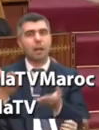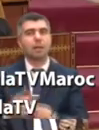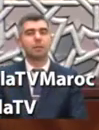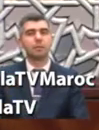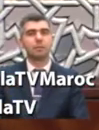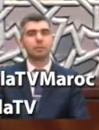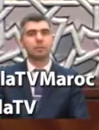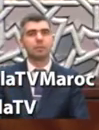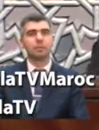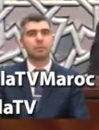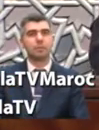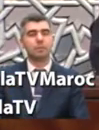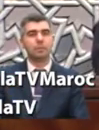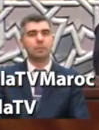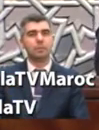والتعادلية.